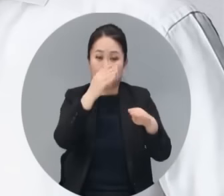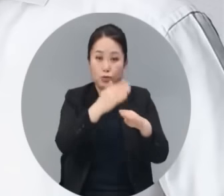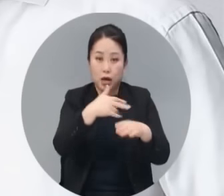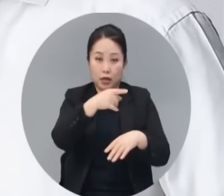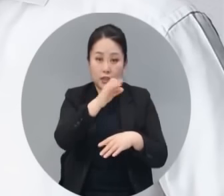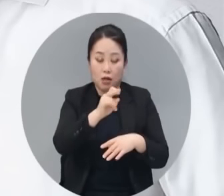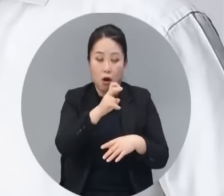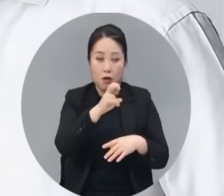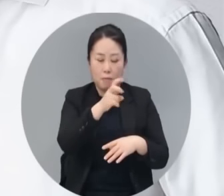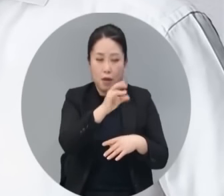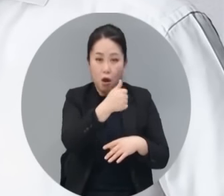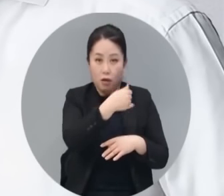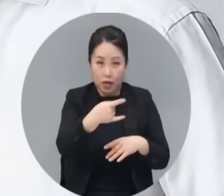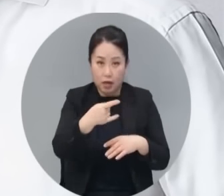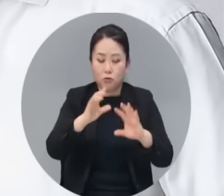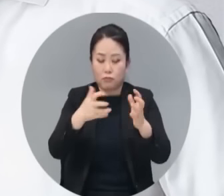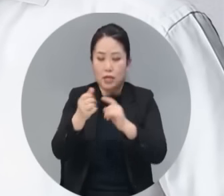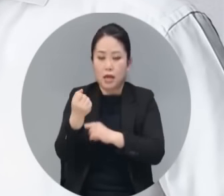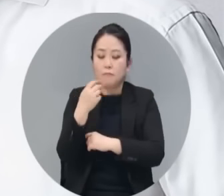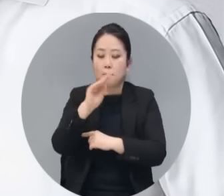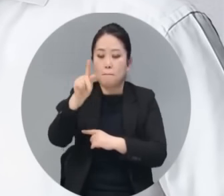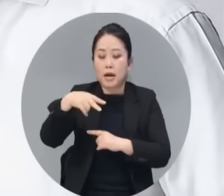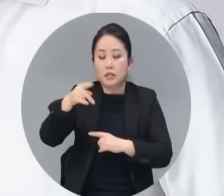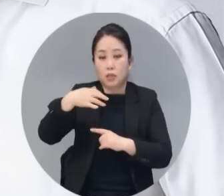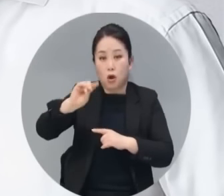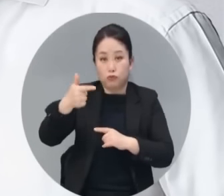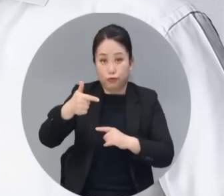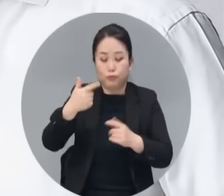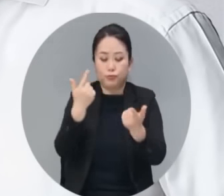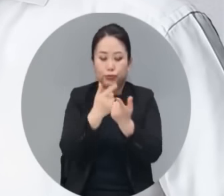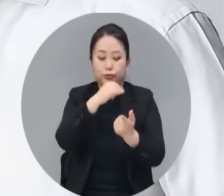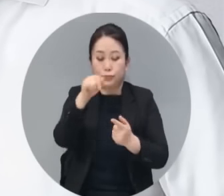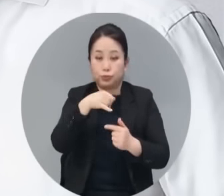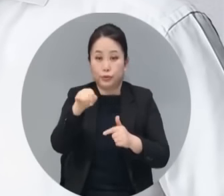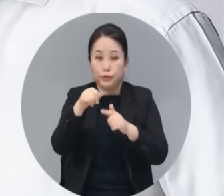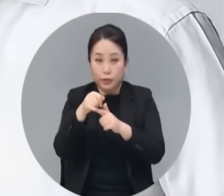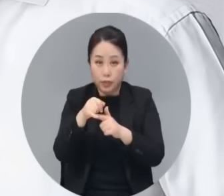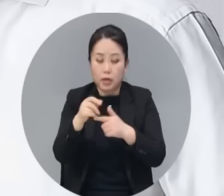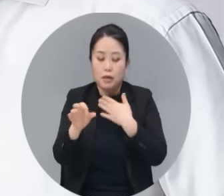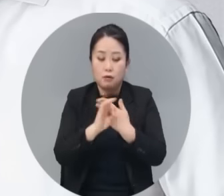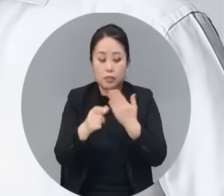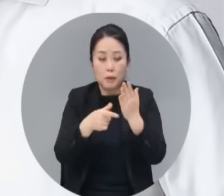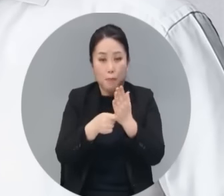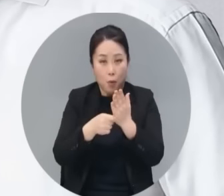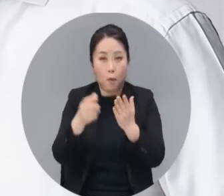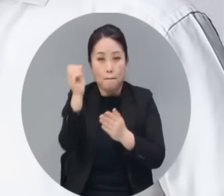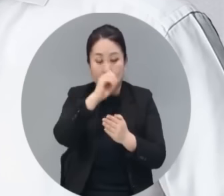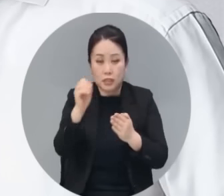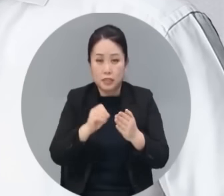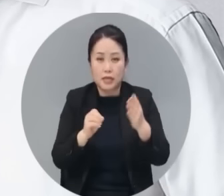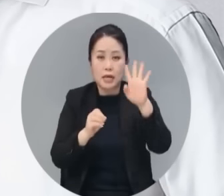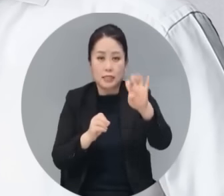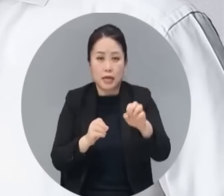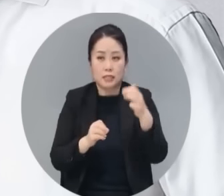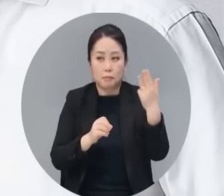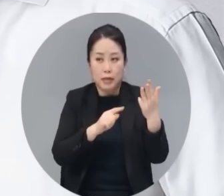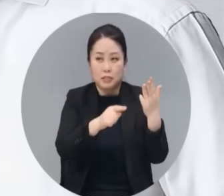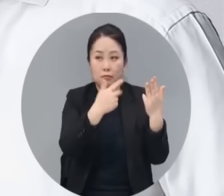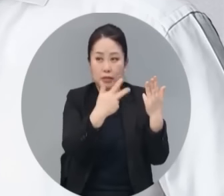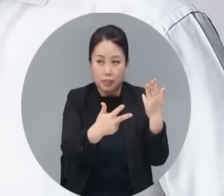정명희 후보와 국민의 힘 박성훈 후보가 맞선 북구을 가상 득표율 48.7% 정